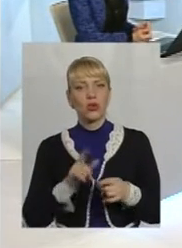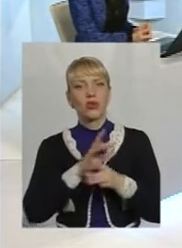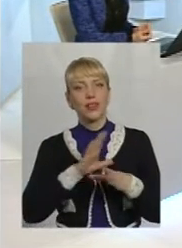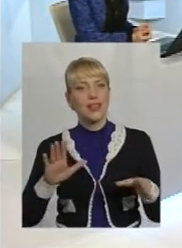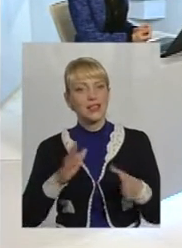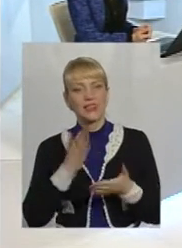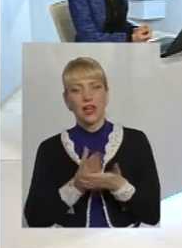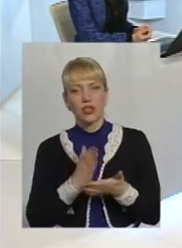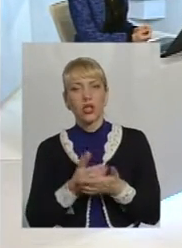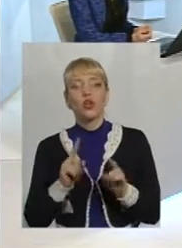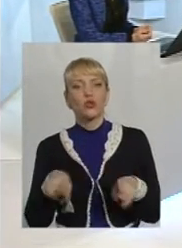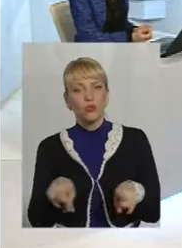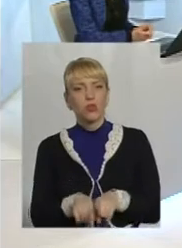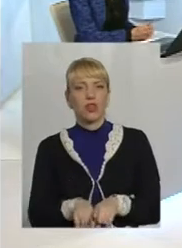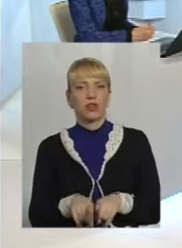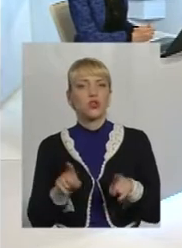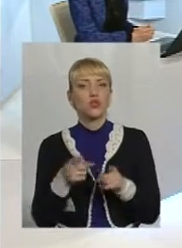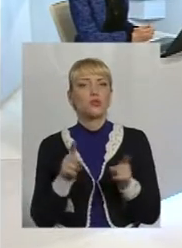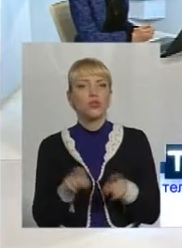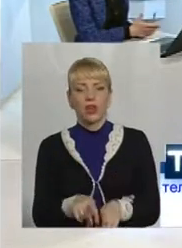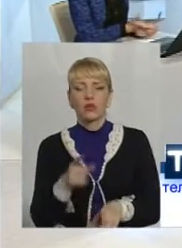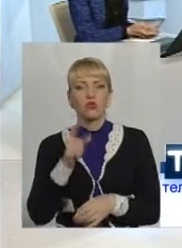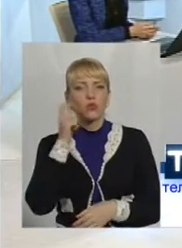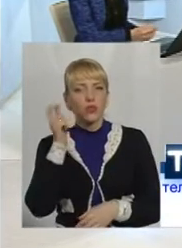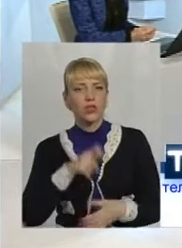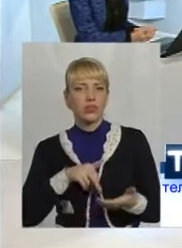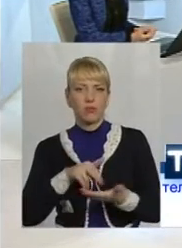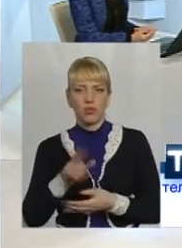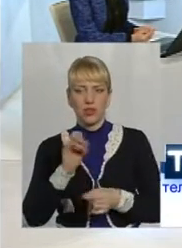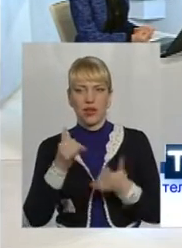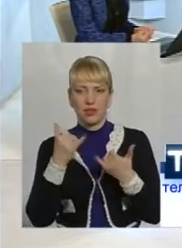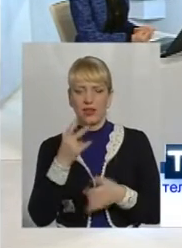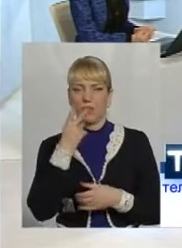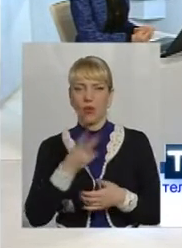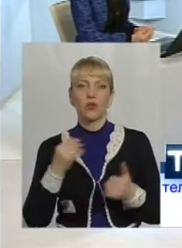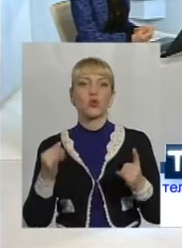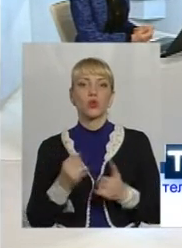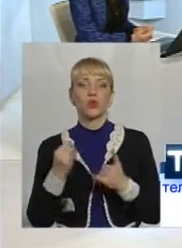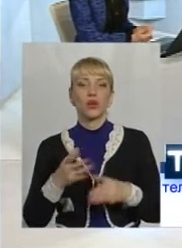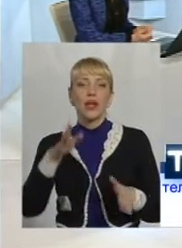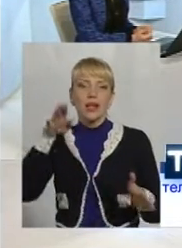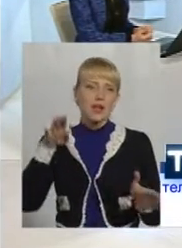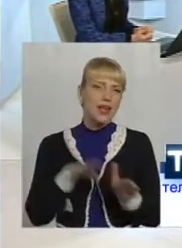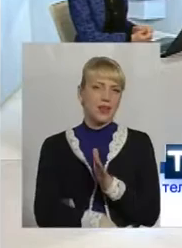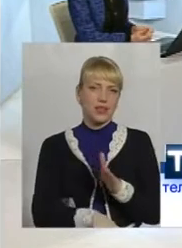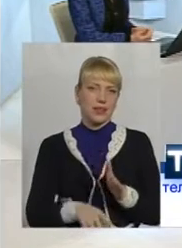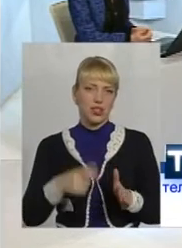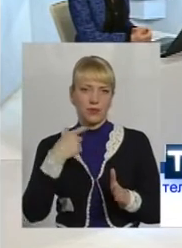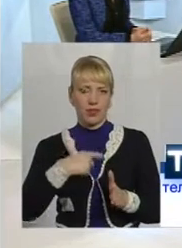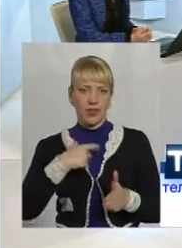цього не склалося? Чому так не сталося? Чому Україна пішла, як нині показує історія, найгіршим саме для себе